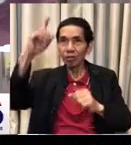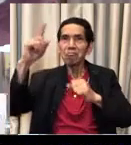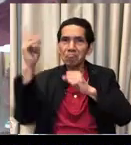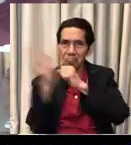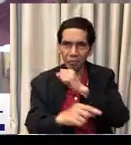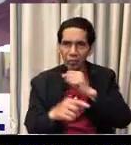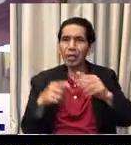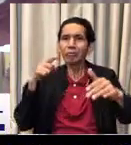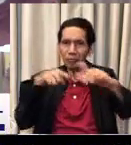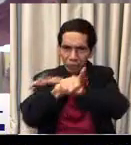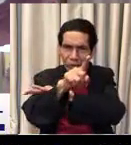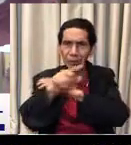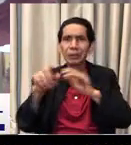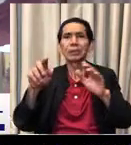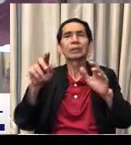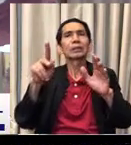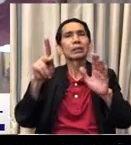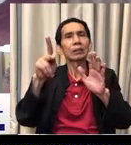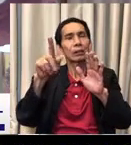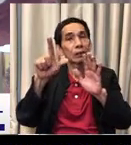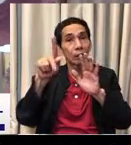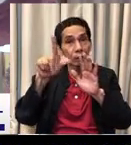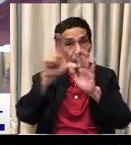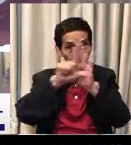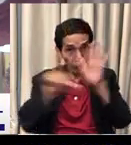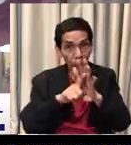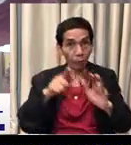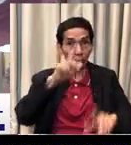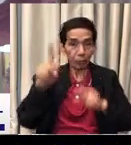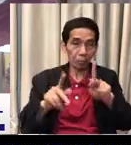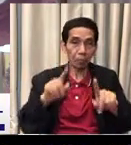Maaring malusutan yung batas ng tao. Pero ang batas ng Diyos,